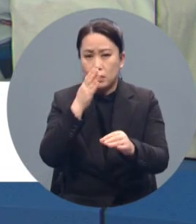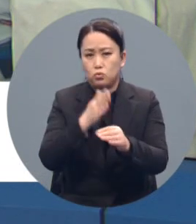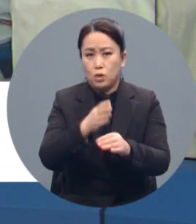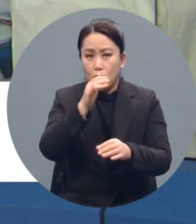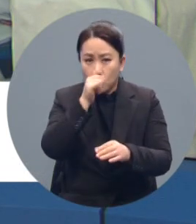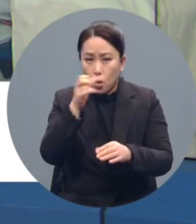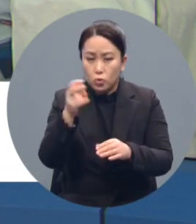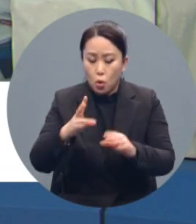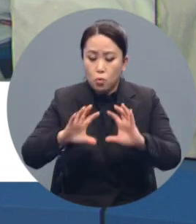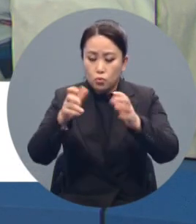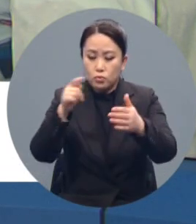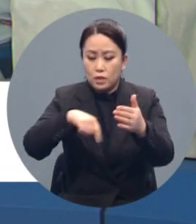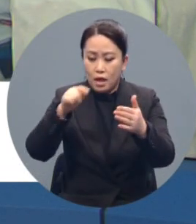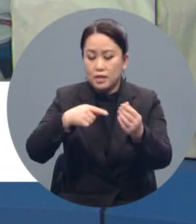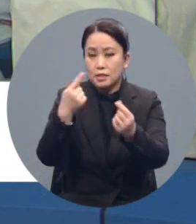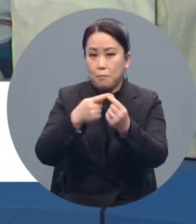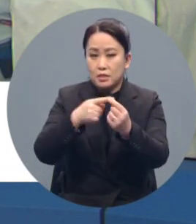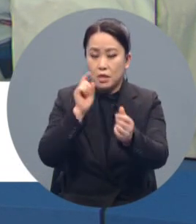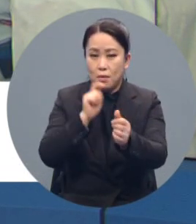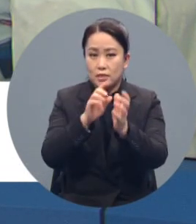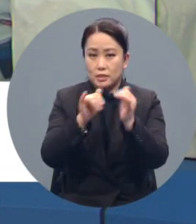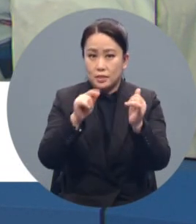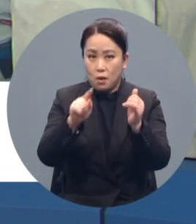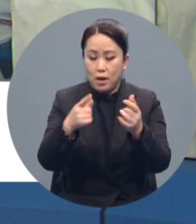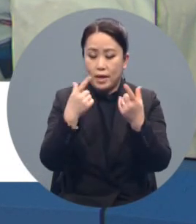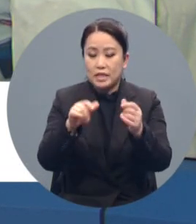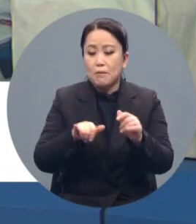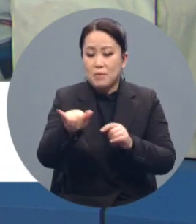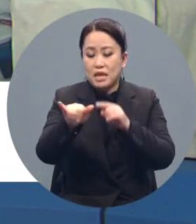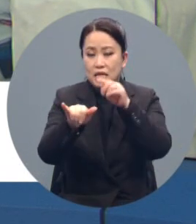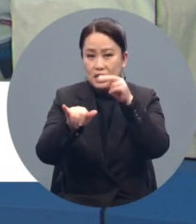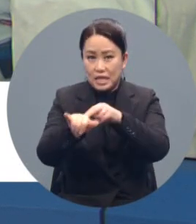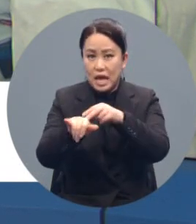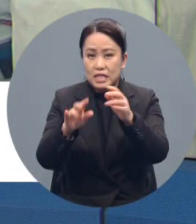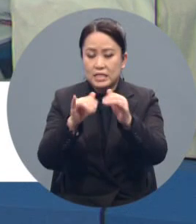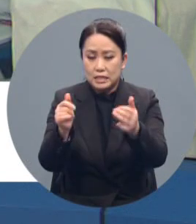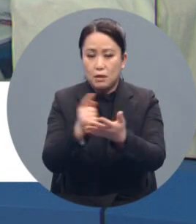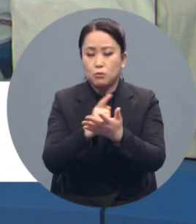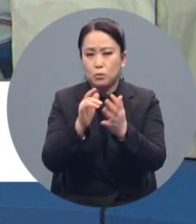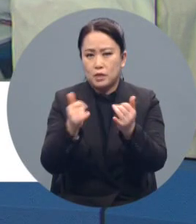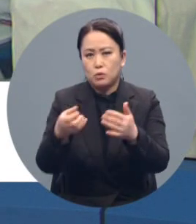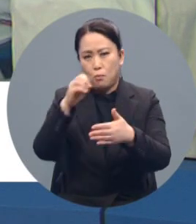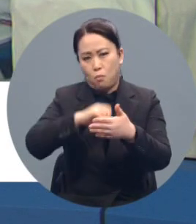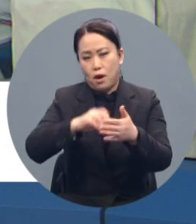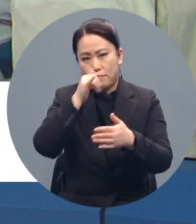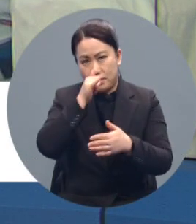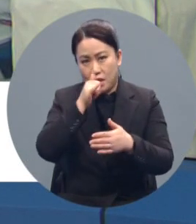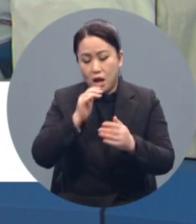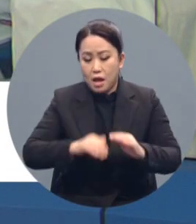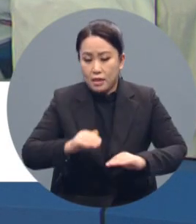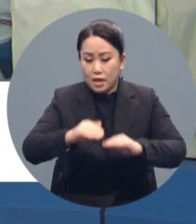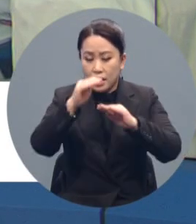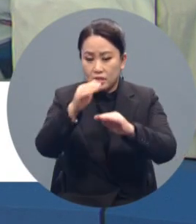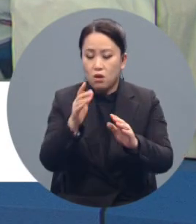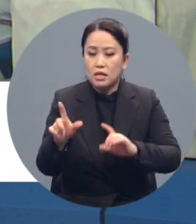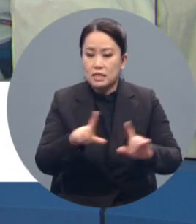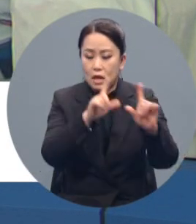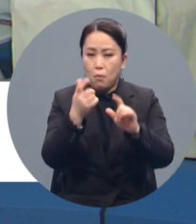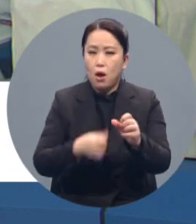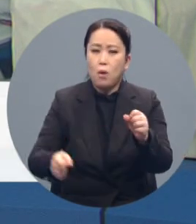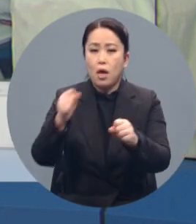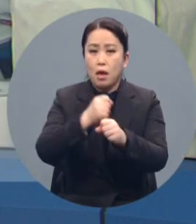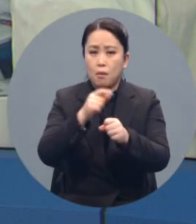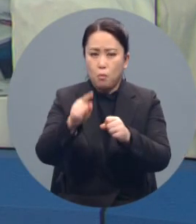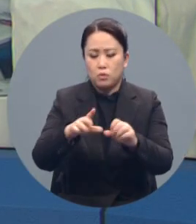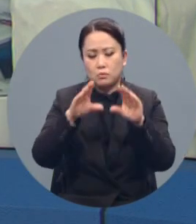환자와 같은 비행기를 탄 접촉자도 포함되어 있습니다. 단계적 일상 회복, 잠시 멈출 가능성이 커지고 있습니다.